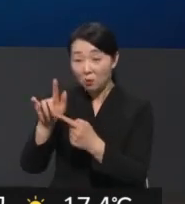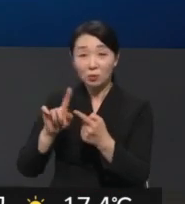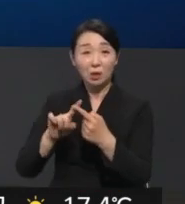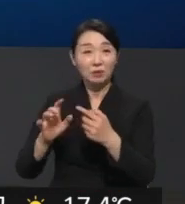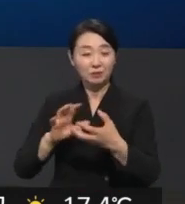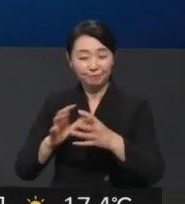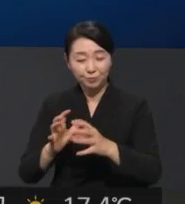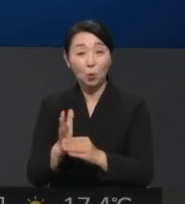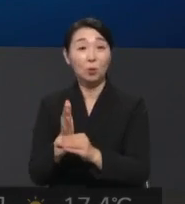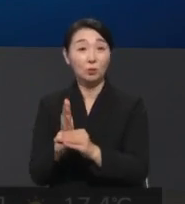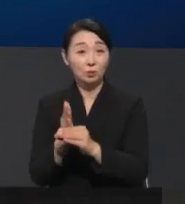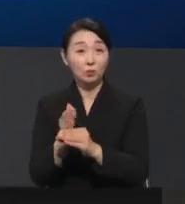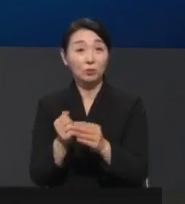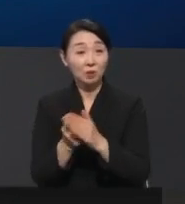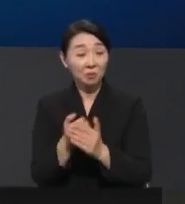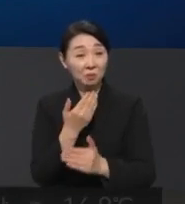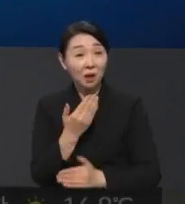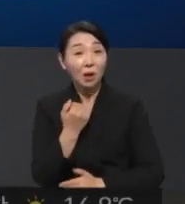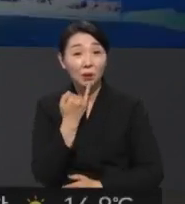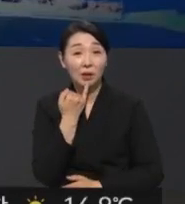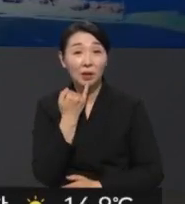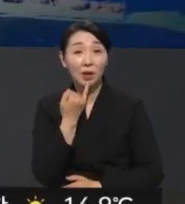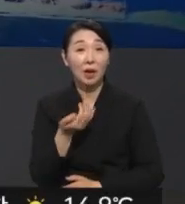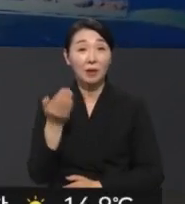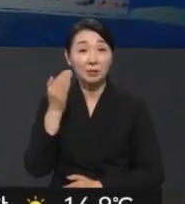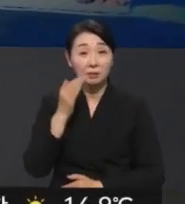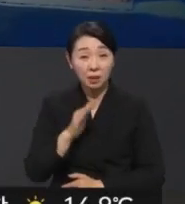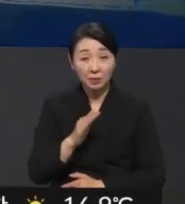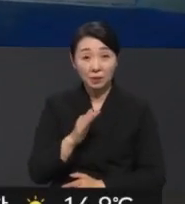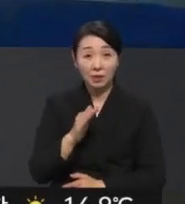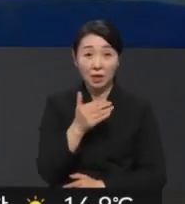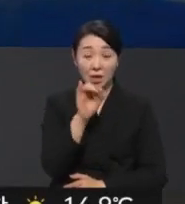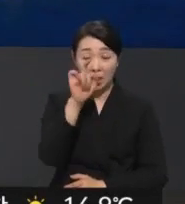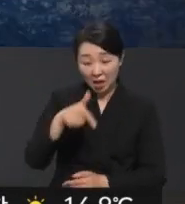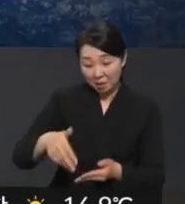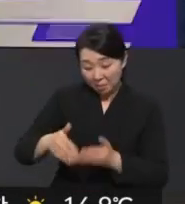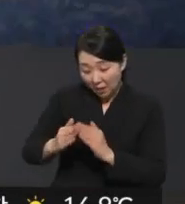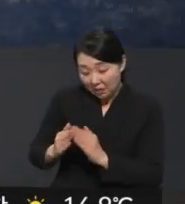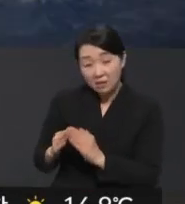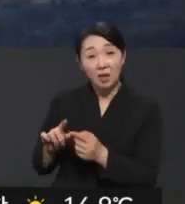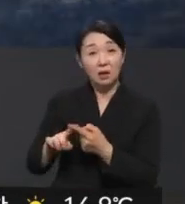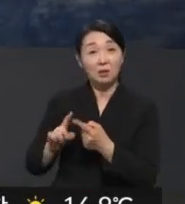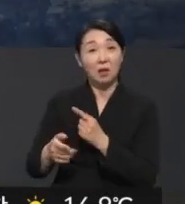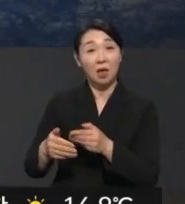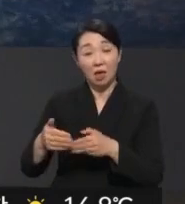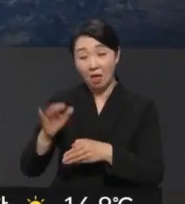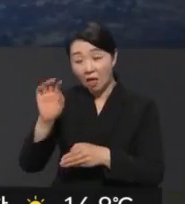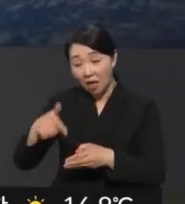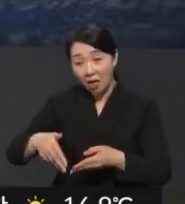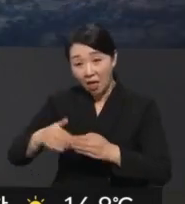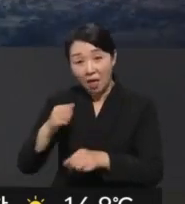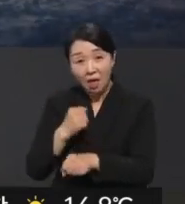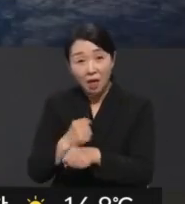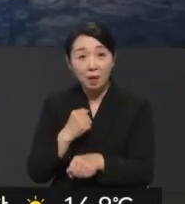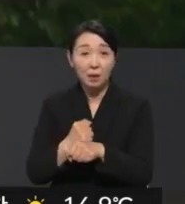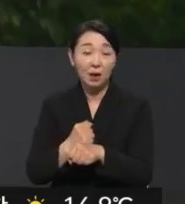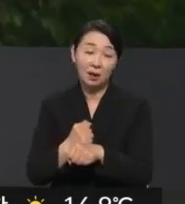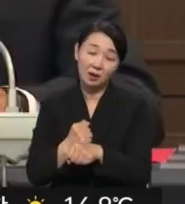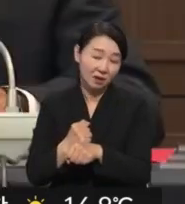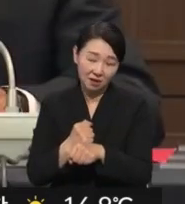중인 사안이라 그럴 수도 있습니다. 하지만 전술핵 배치 같은 핵 무장론에 대해선 아예 여지도 남기지